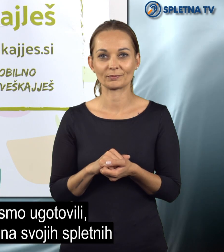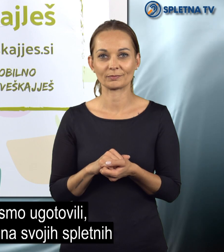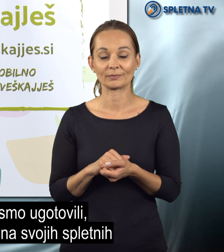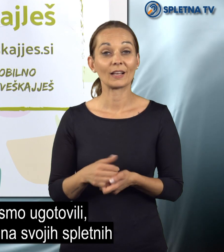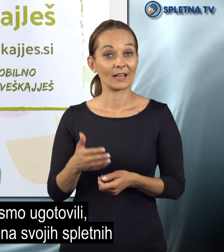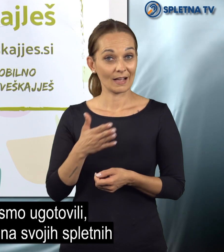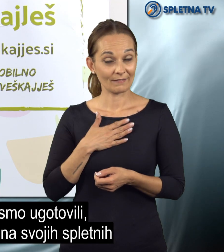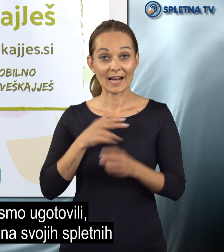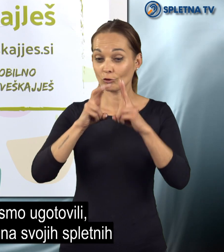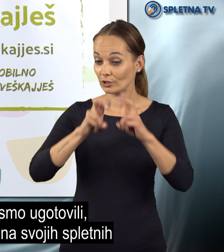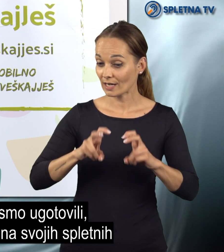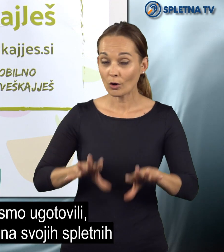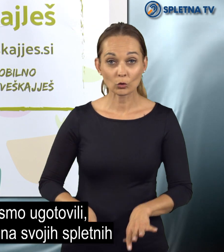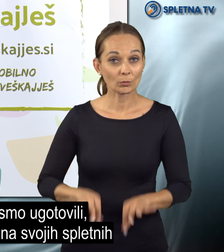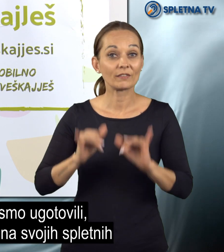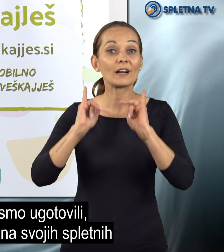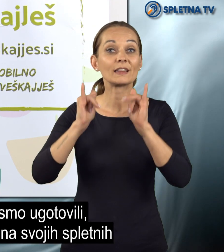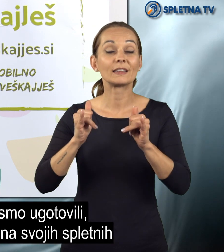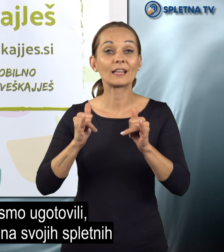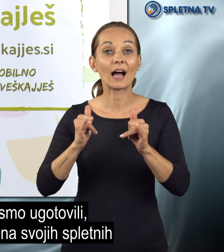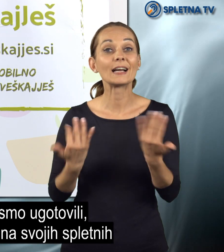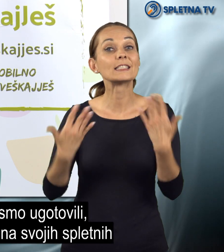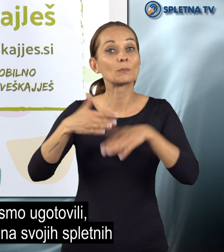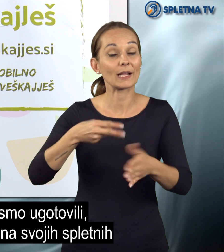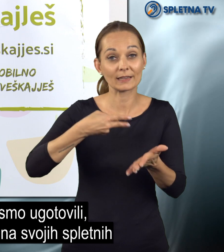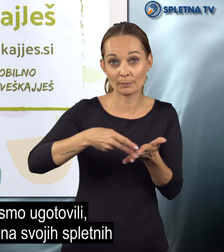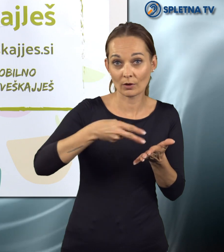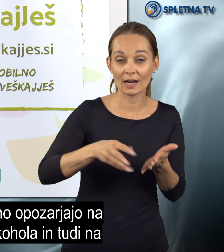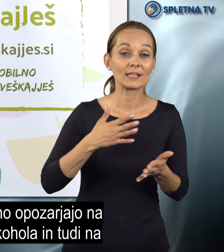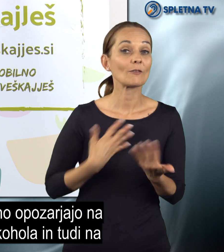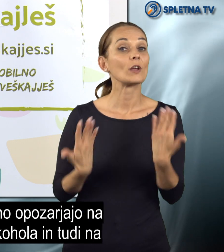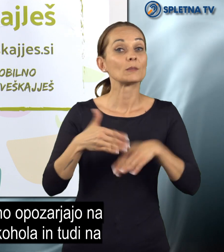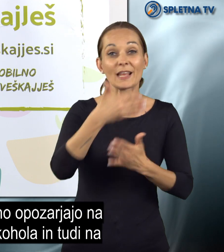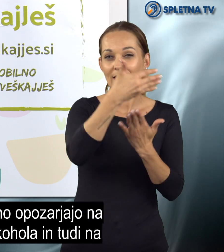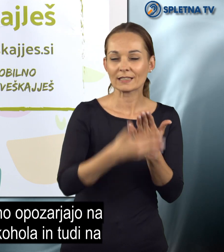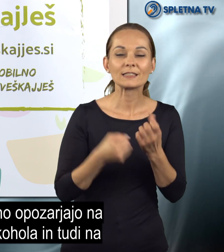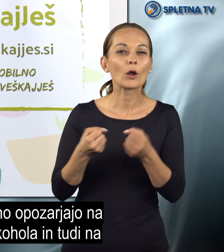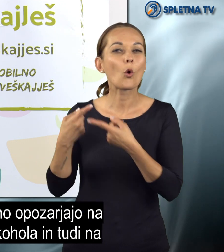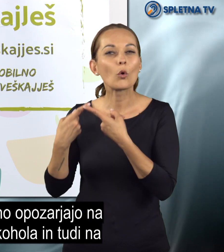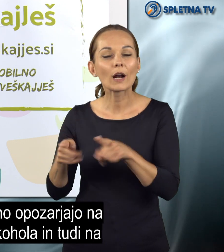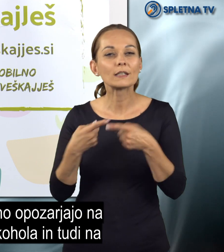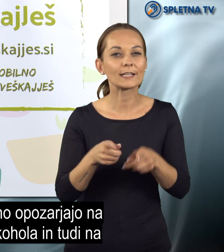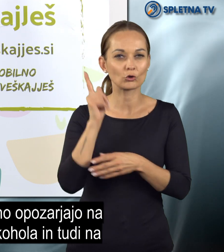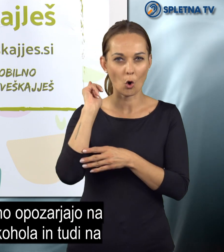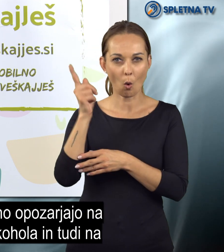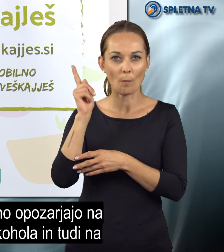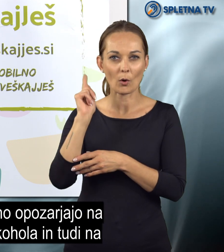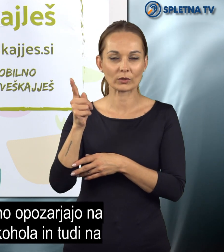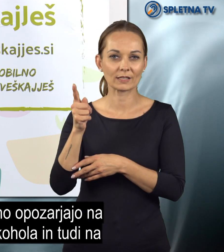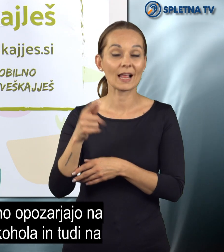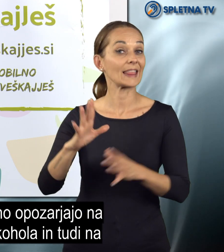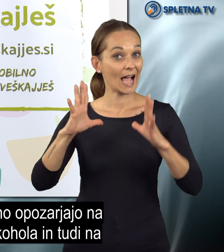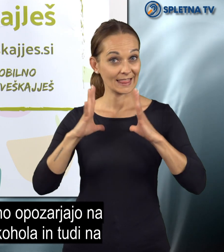V naši raziskavi smo ugotovili, da spletni prodajalci na svojih spletnih straneh zelo različno opozarjajo